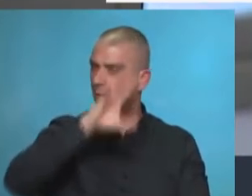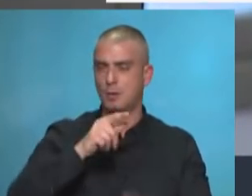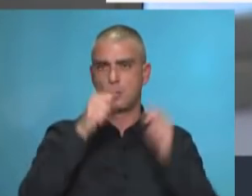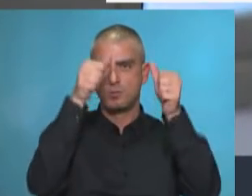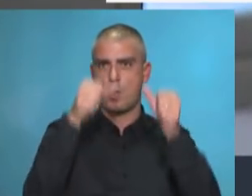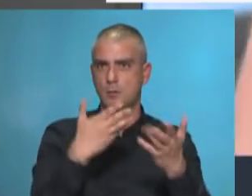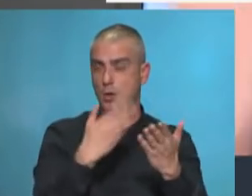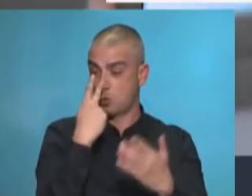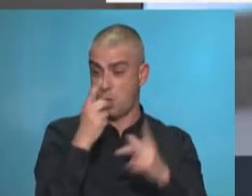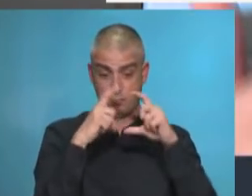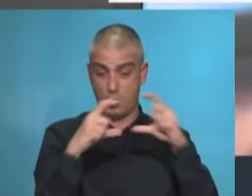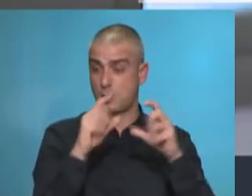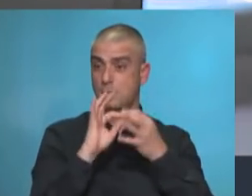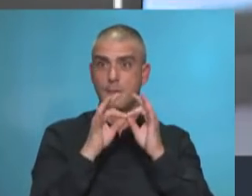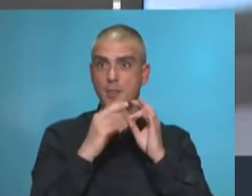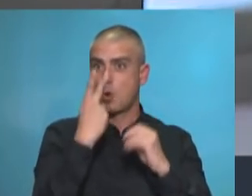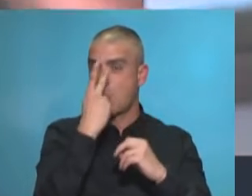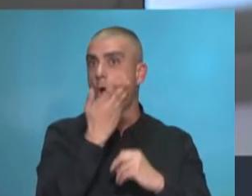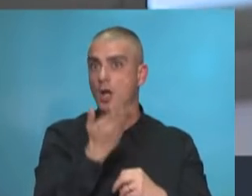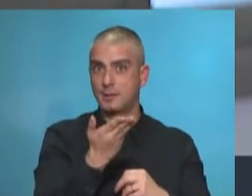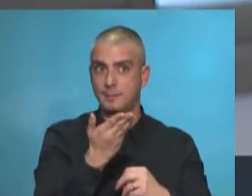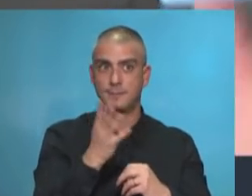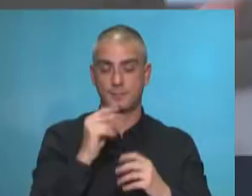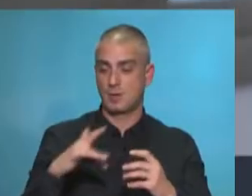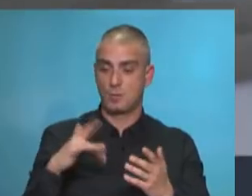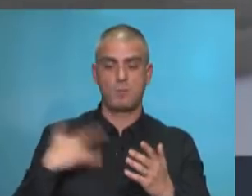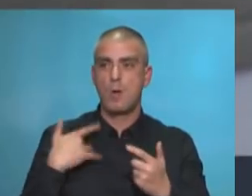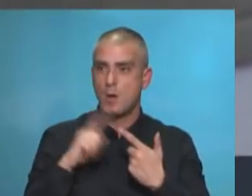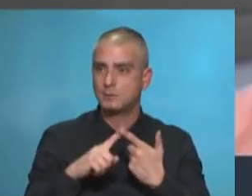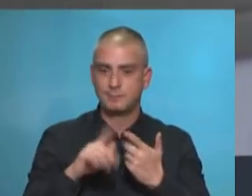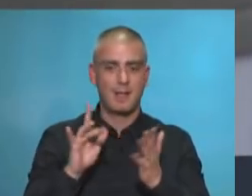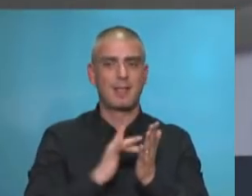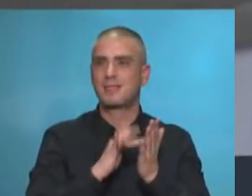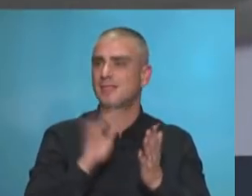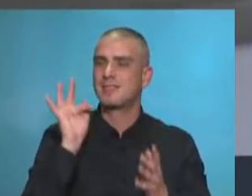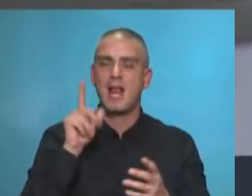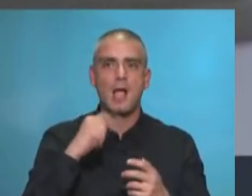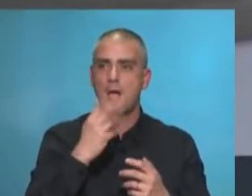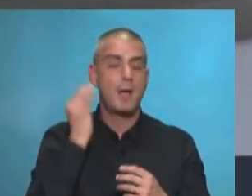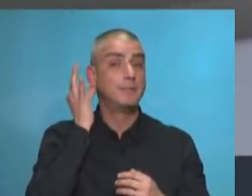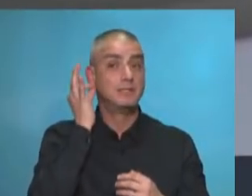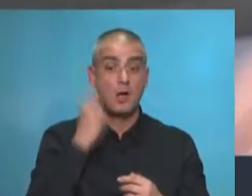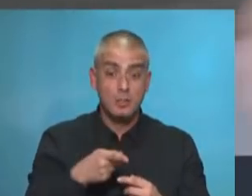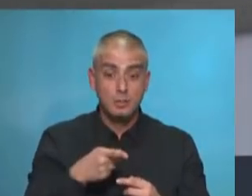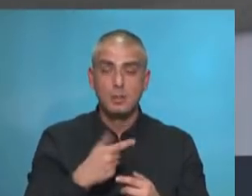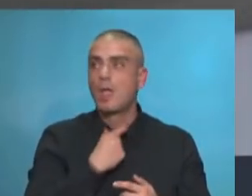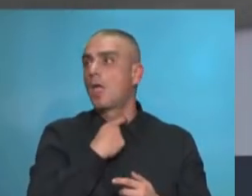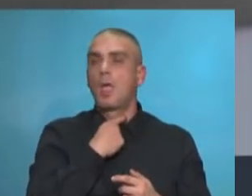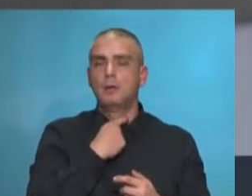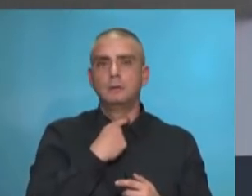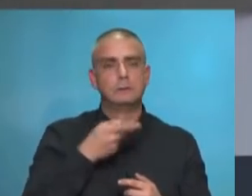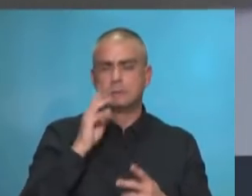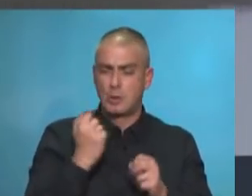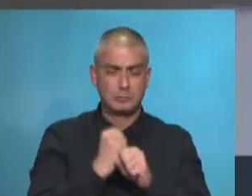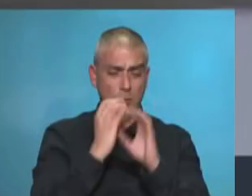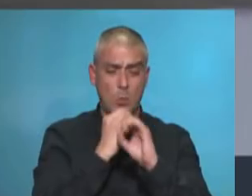מודעות. רואים את המודעות האלה באינטרנט, רואים את המודעות האלה בוואטסאפ, בטלגרם, הרבה צעירות ברגע של מצוקה, עושות באמת גוגל הכי